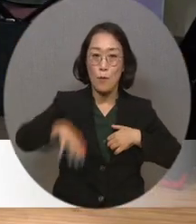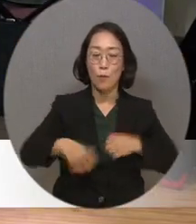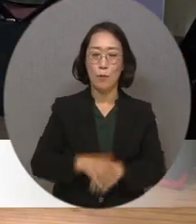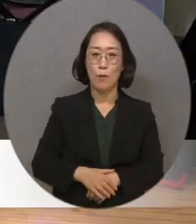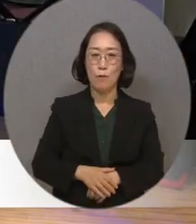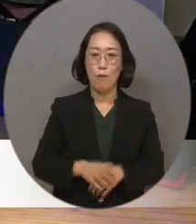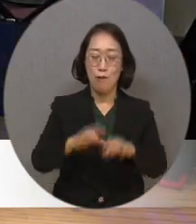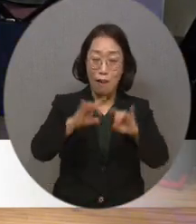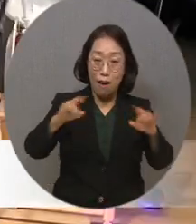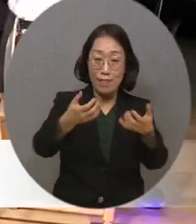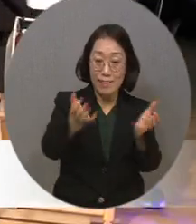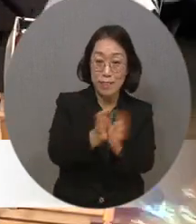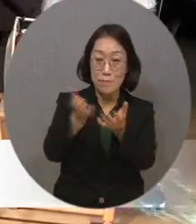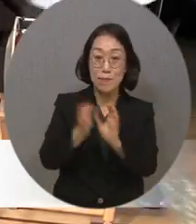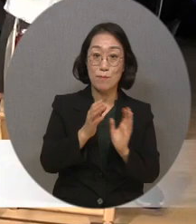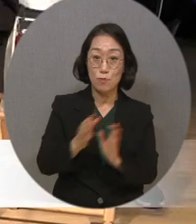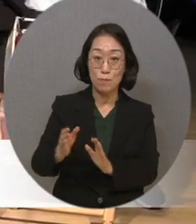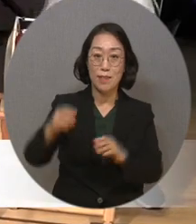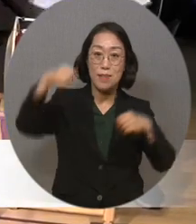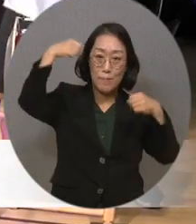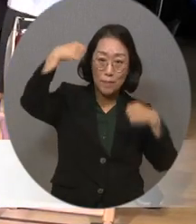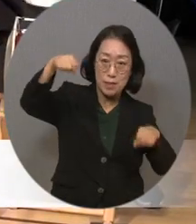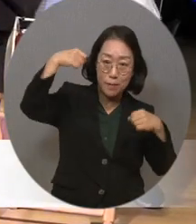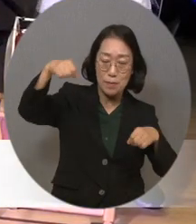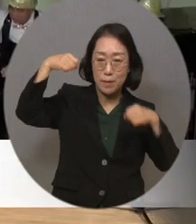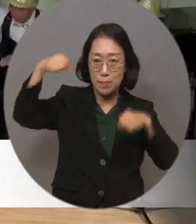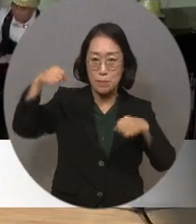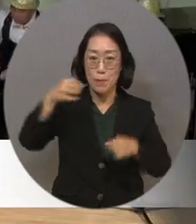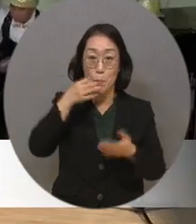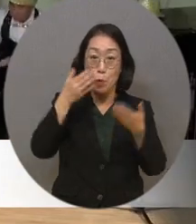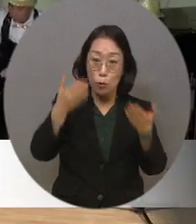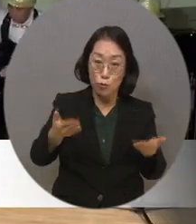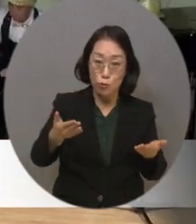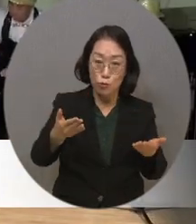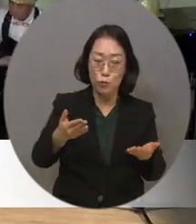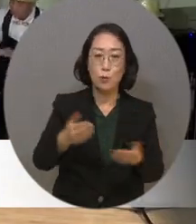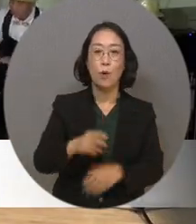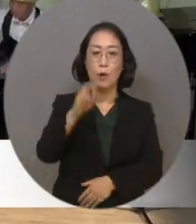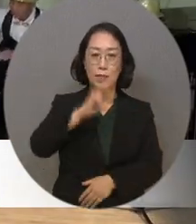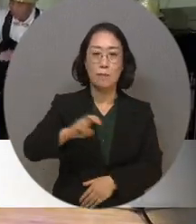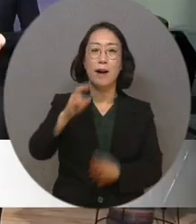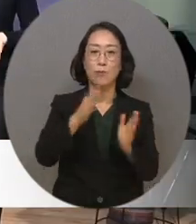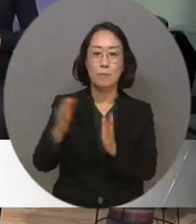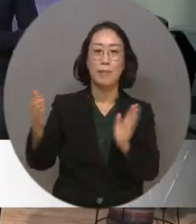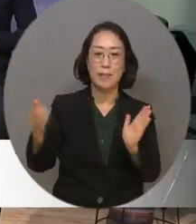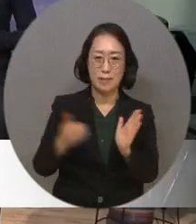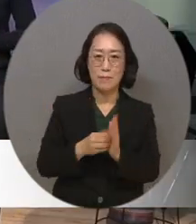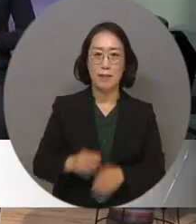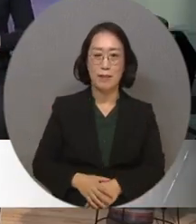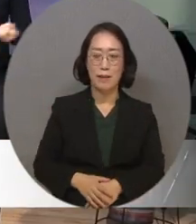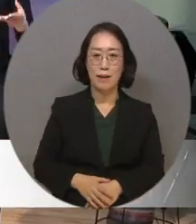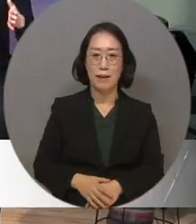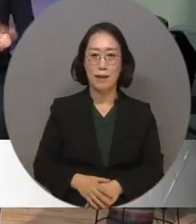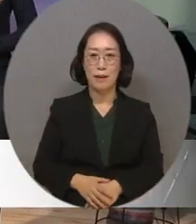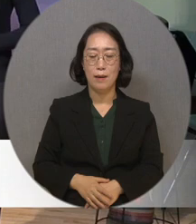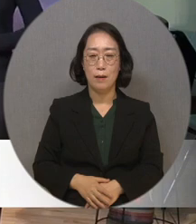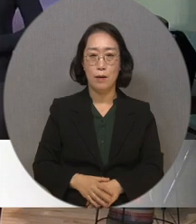각 단원들이 참석해 예술제를 위해 준비한 공연과 연주들을 보여주었습니다.